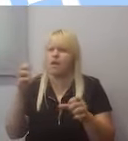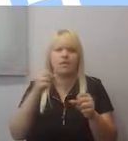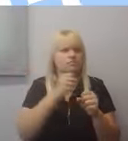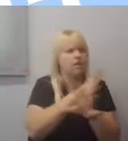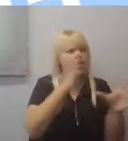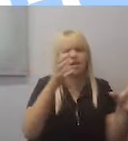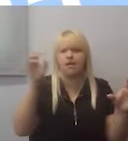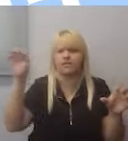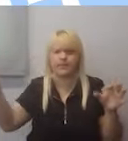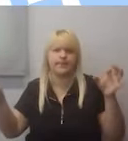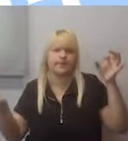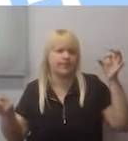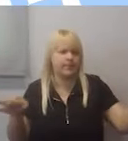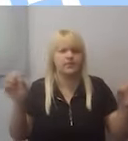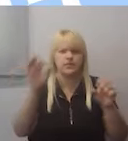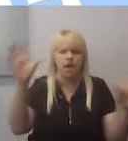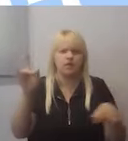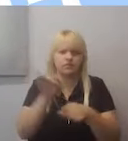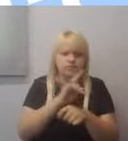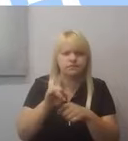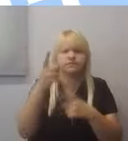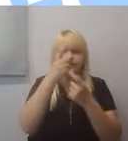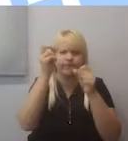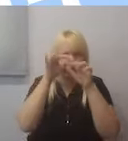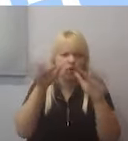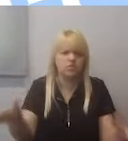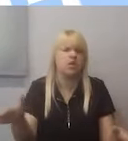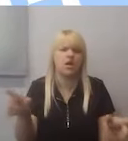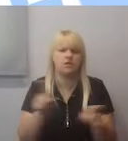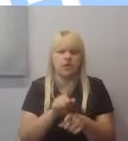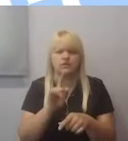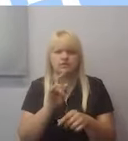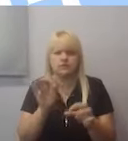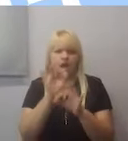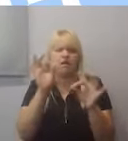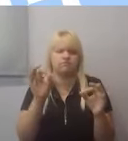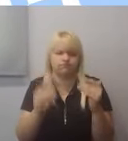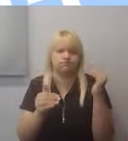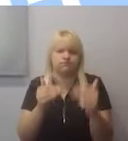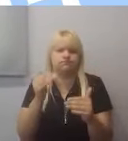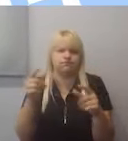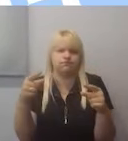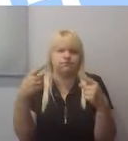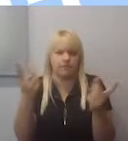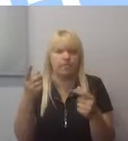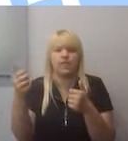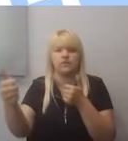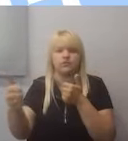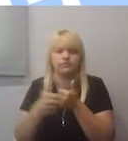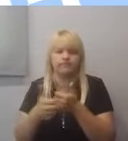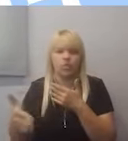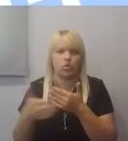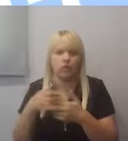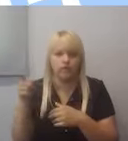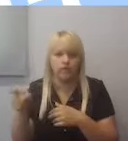sociālie tīkli ar dezinformāciju ar visādām tādām lietām respektīvi viņi ir tepat blakām viņi nav tur aiz